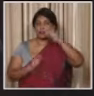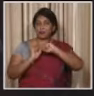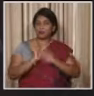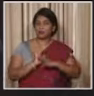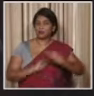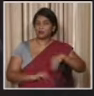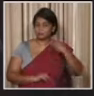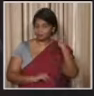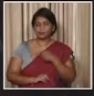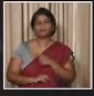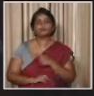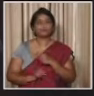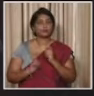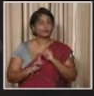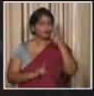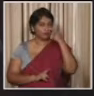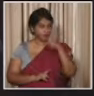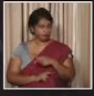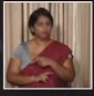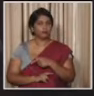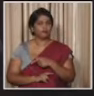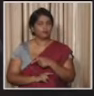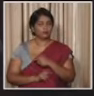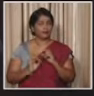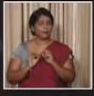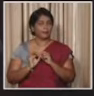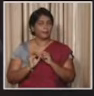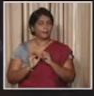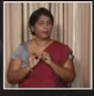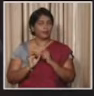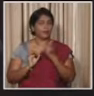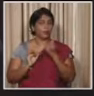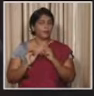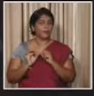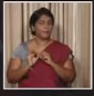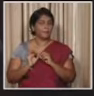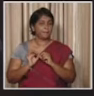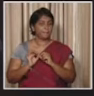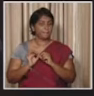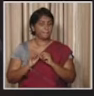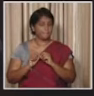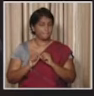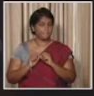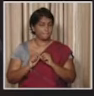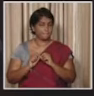කරලා පෙට්‍රෝලියම් බිලියන් රුපියල් බිලියන්